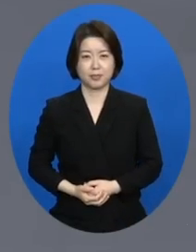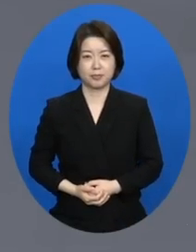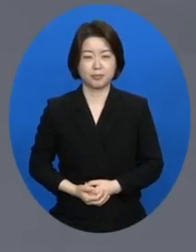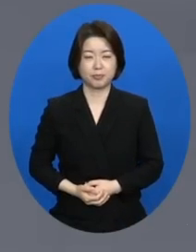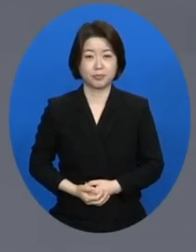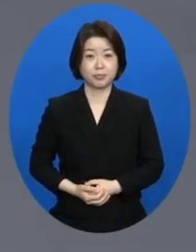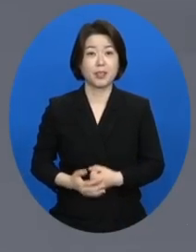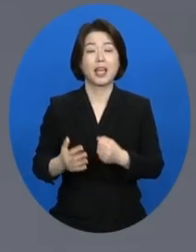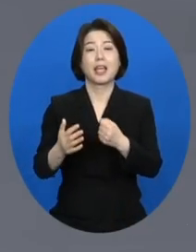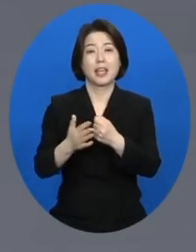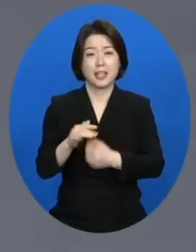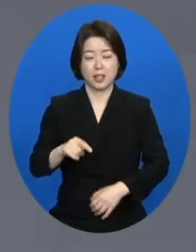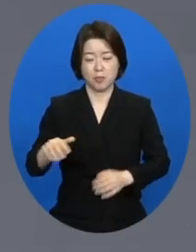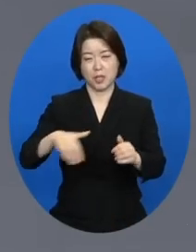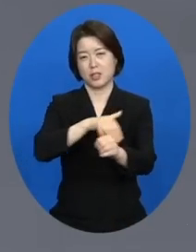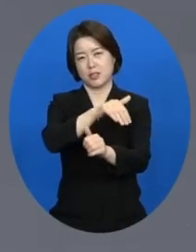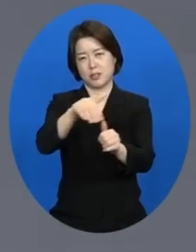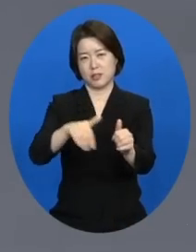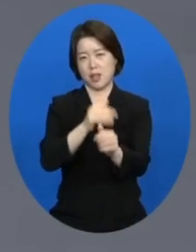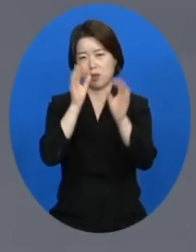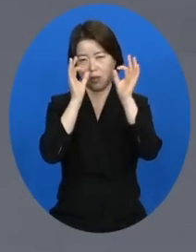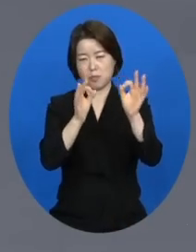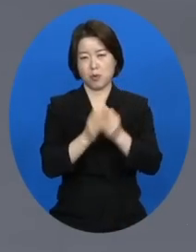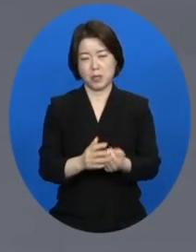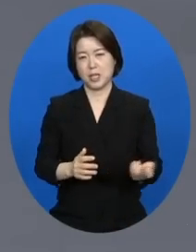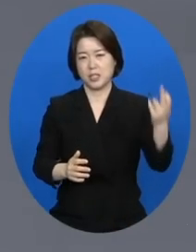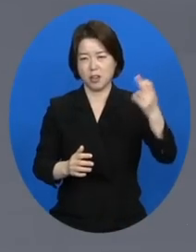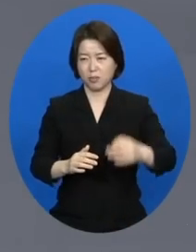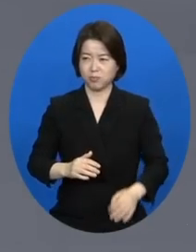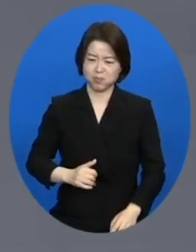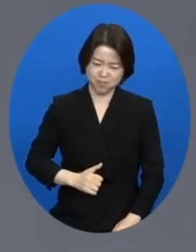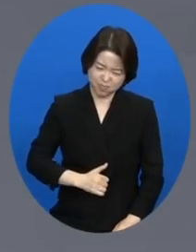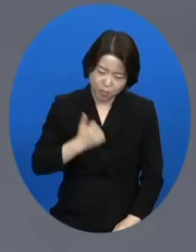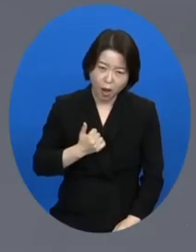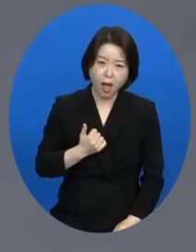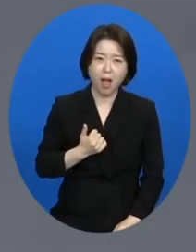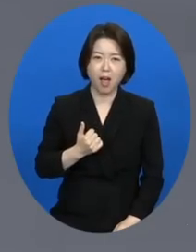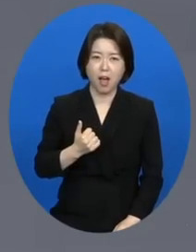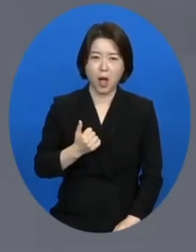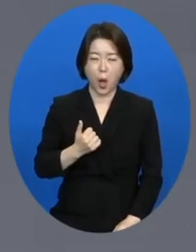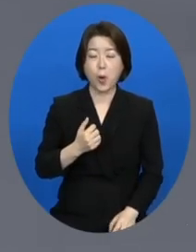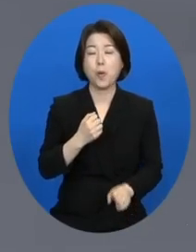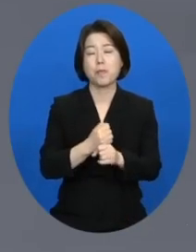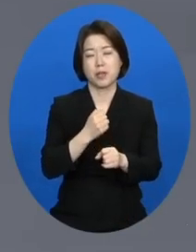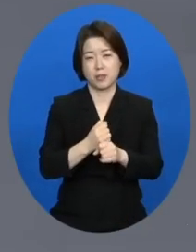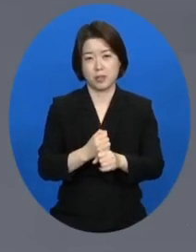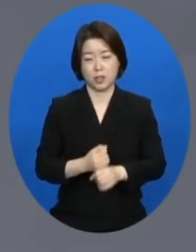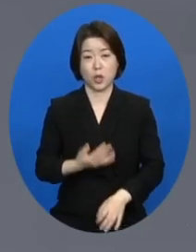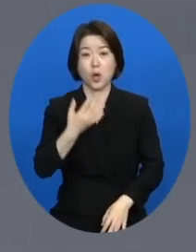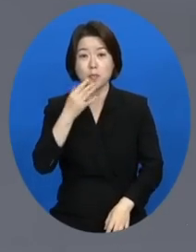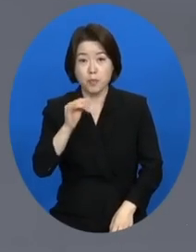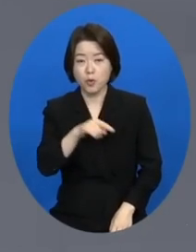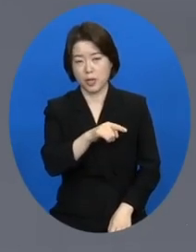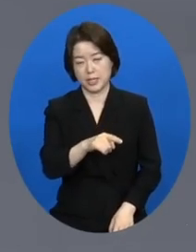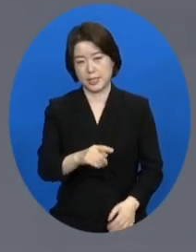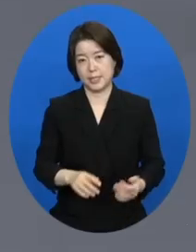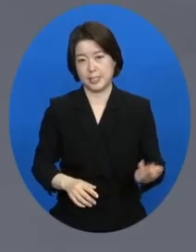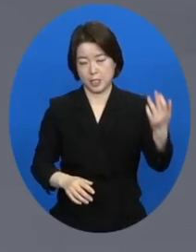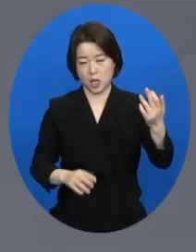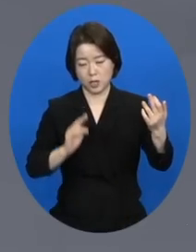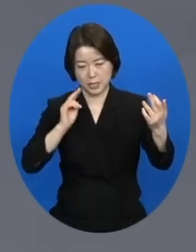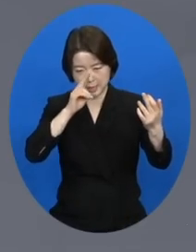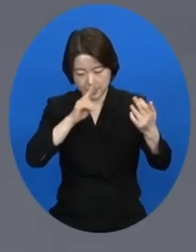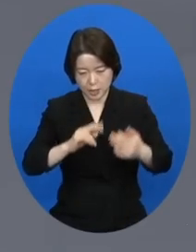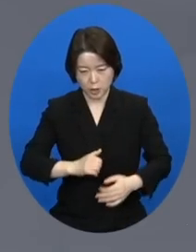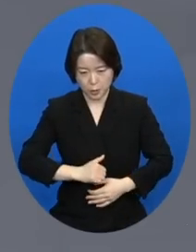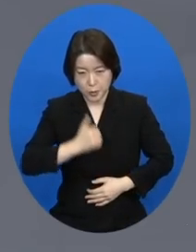그러니까 이 상황이 이 형들이 더 이렇게 화가 나는 상황이 된 것이죠. 물론 형들의 이 질투와 시기와